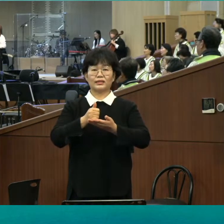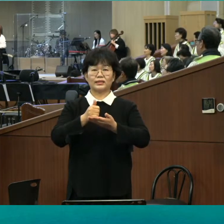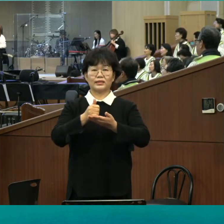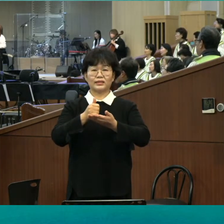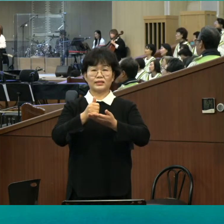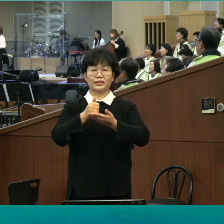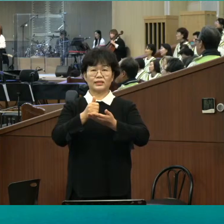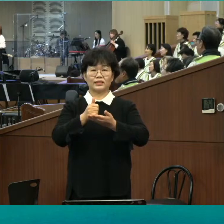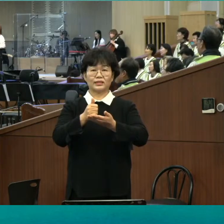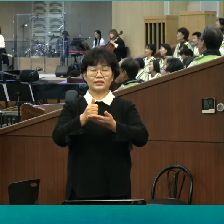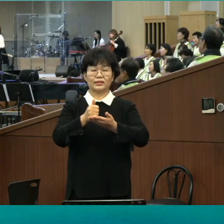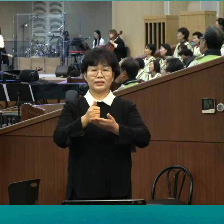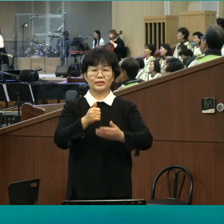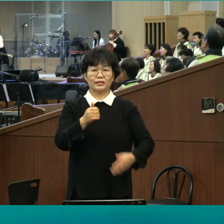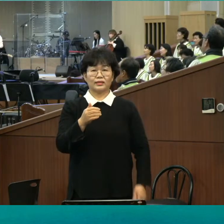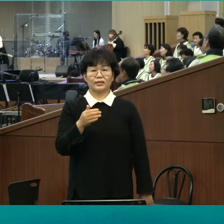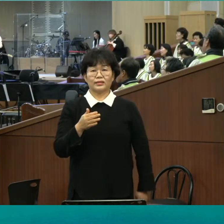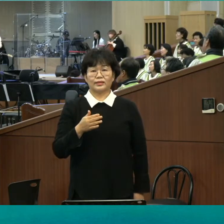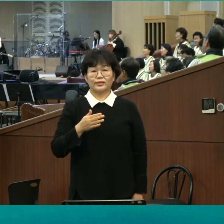하나님